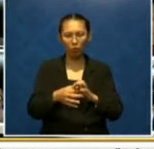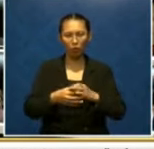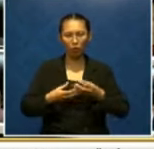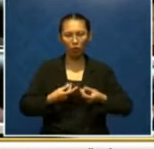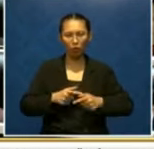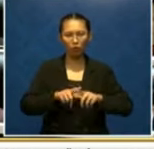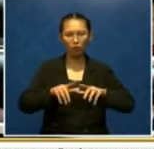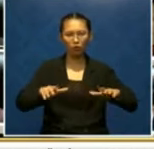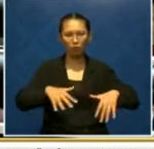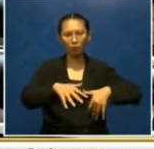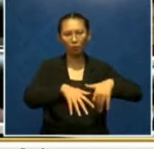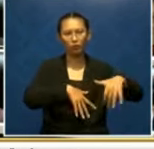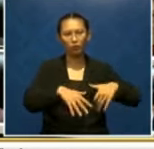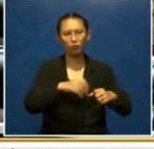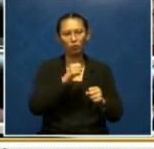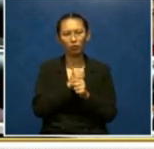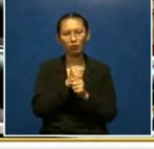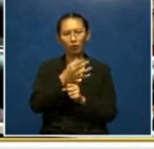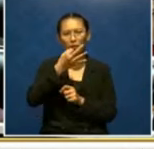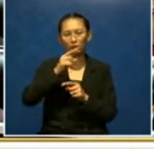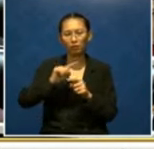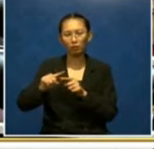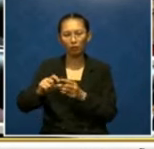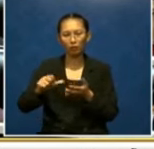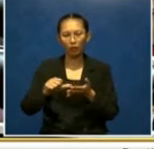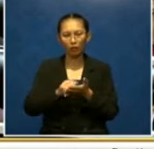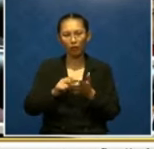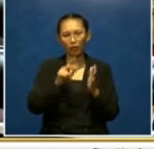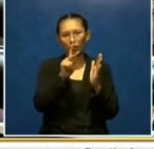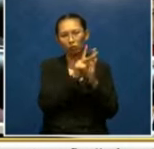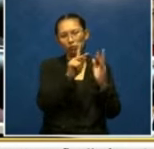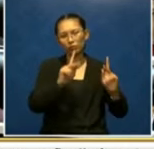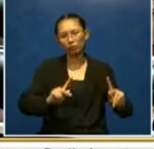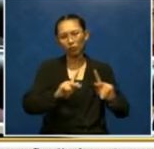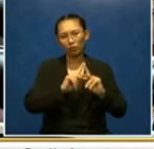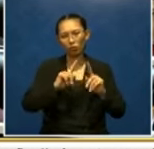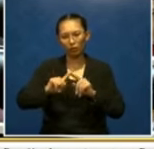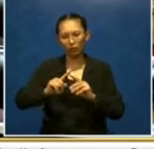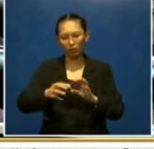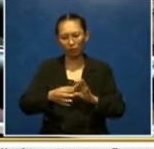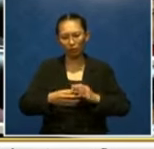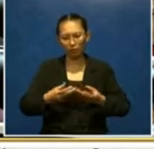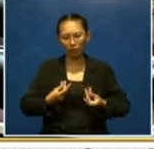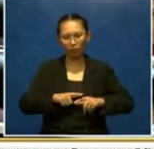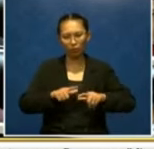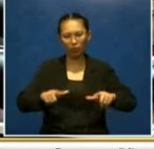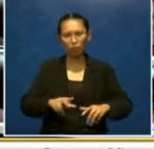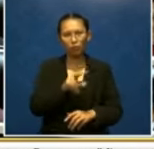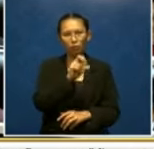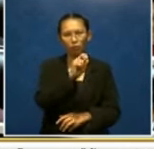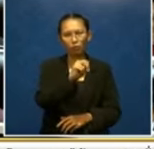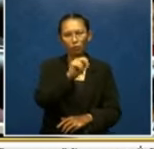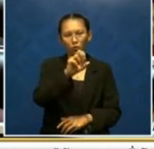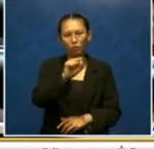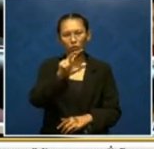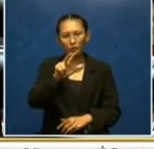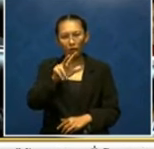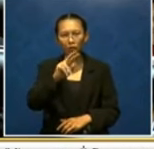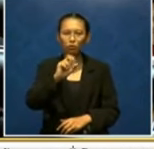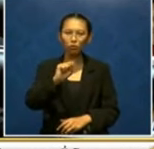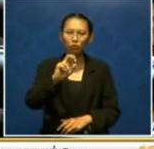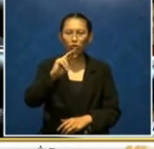ชนรวมถึงการปรับปรุงแก้ไขกฎกระทรวงที่เกี่ยวข้องกับที่ดินของประเทศไทยไม่ว่าจะเป็นที่ดินนศ3สปกนศร